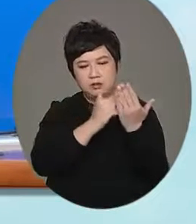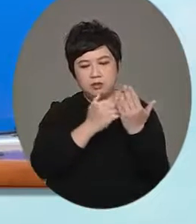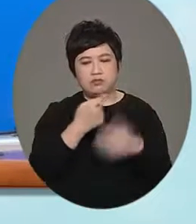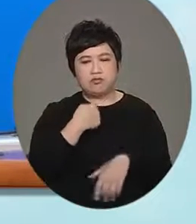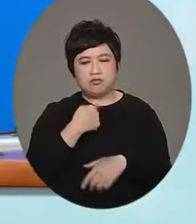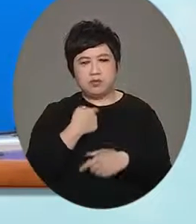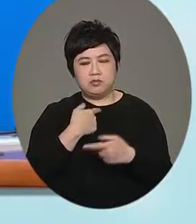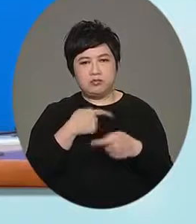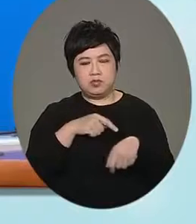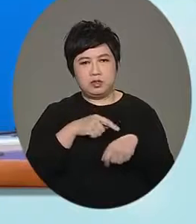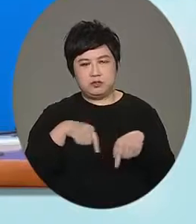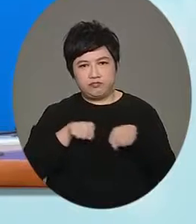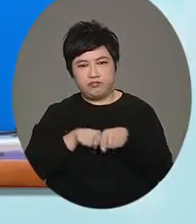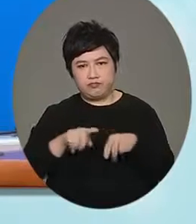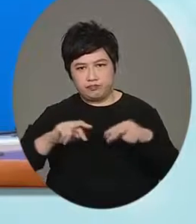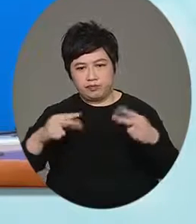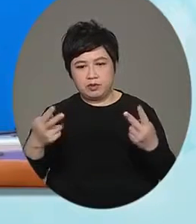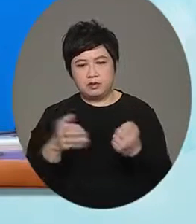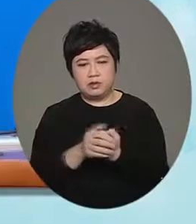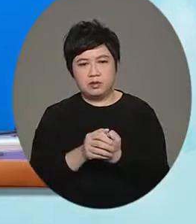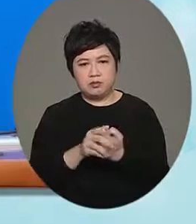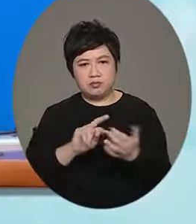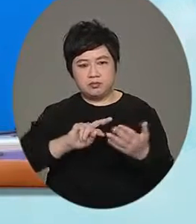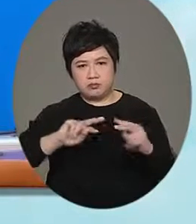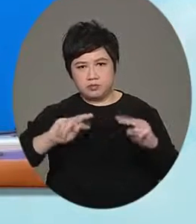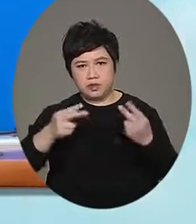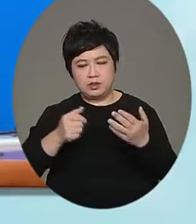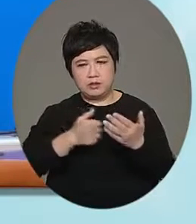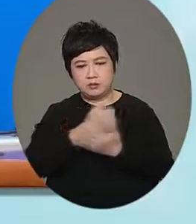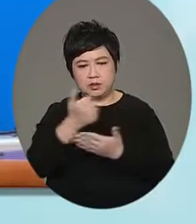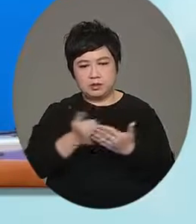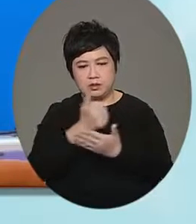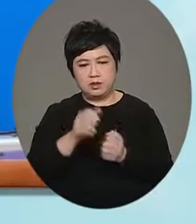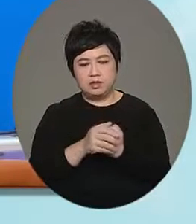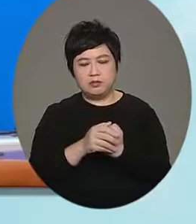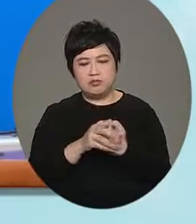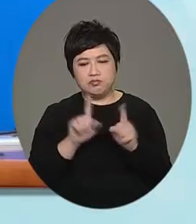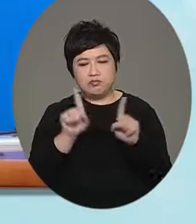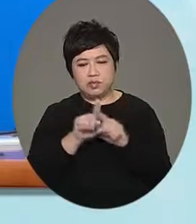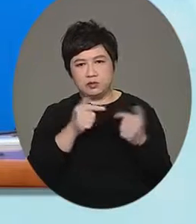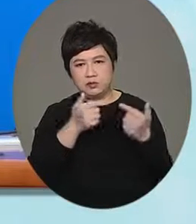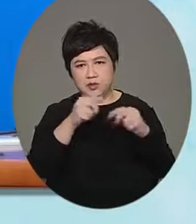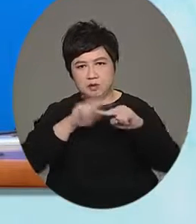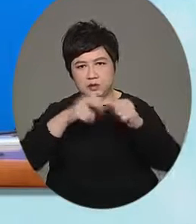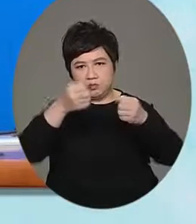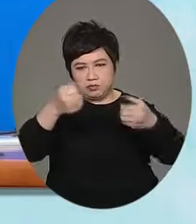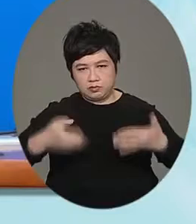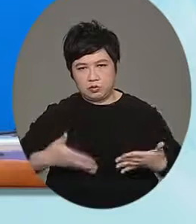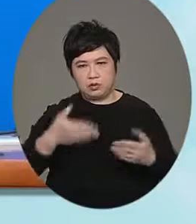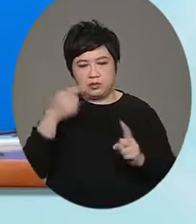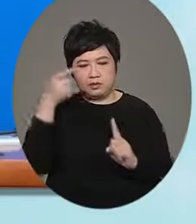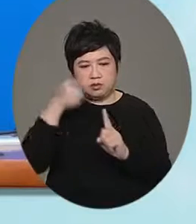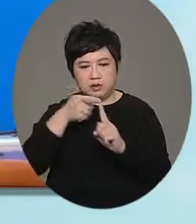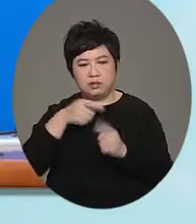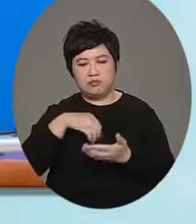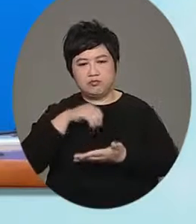需要與時俱進，做出完善，為全面準確貫徹一國兩制方針，全